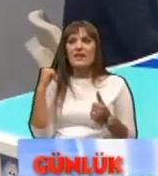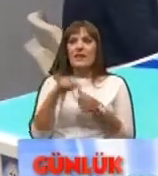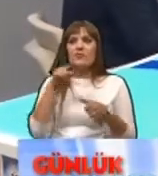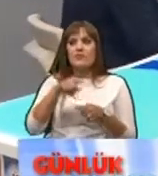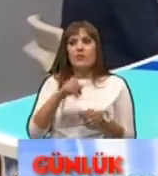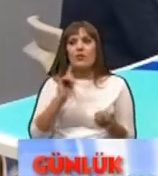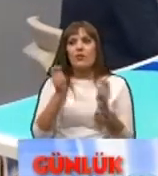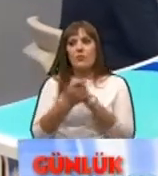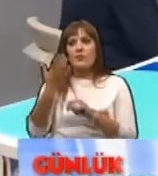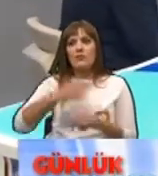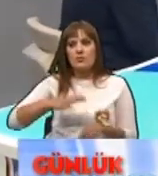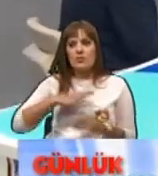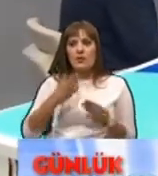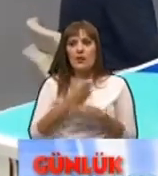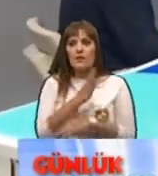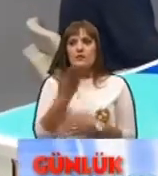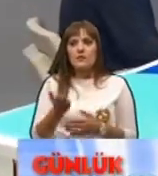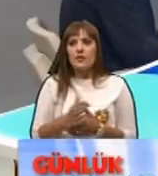bir dönmek istiyorum aslında.